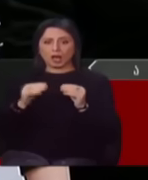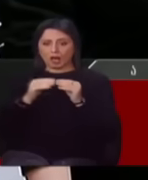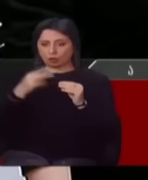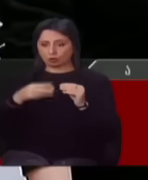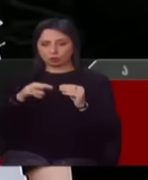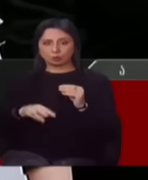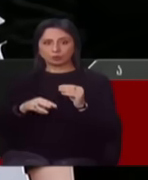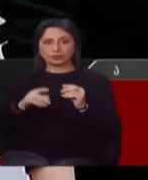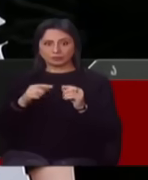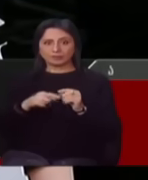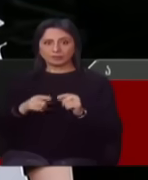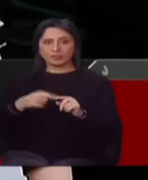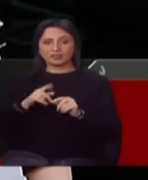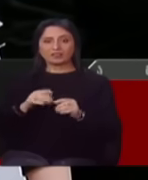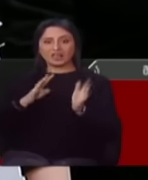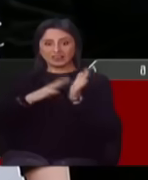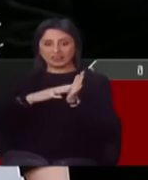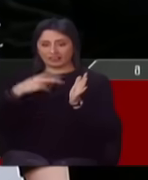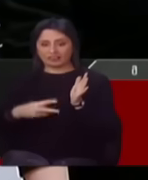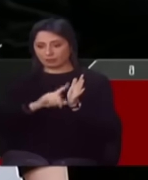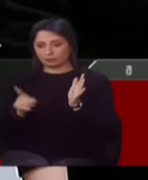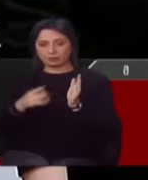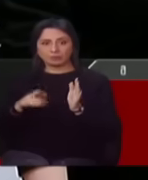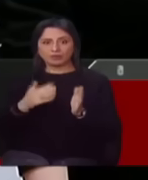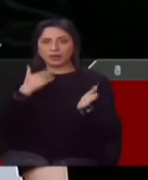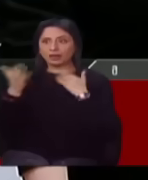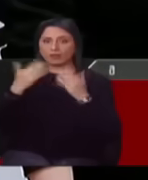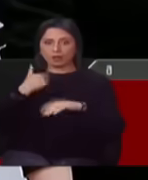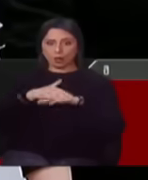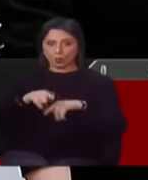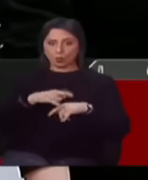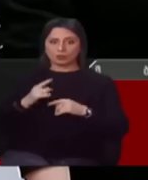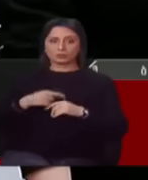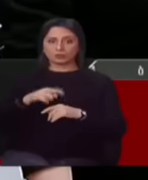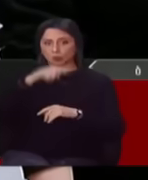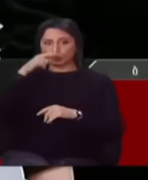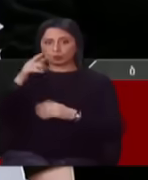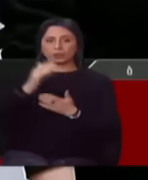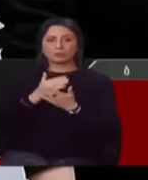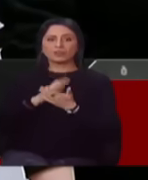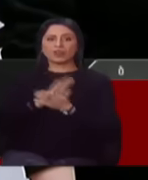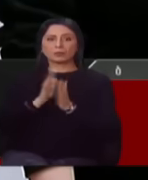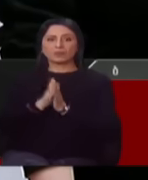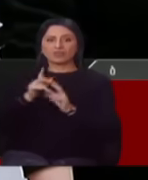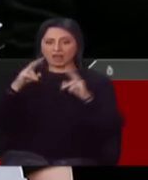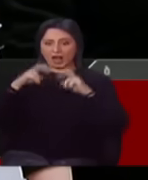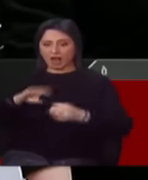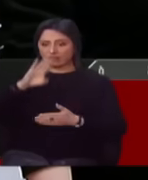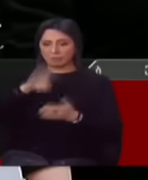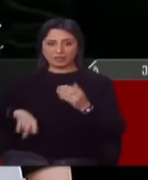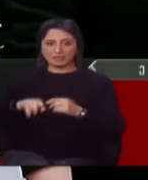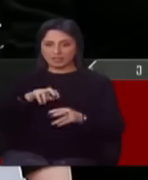წუთზე. კენჭის ხრა არ ვიცი როგორ მოასწრეს, ჩვენს ხელოვნურად დაგვაყოვნეს გარეთ რუსული რეჟიმის პირობებში, ყოველგვარი განხილვის